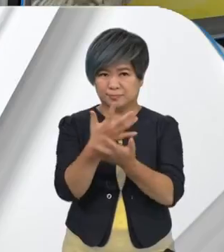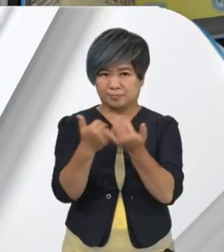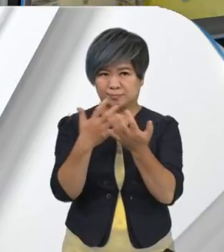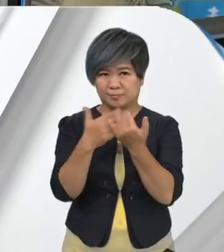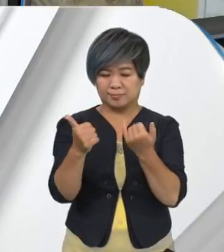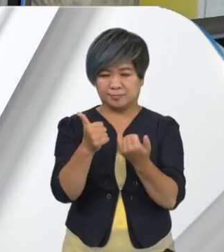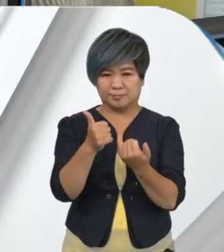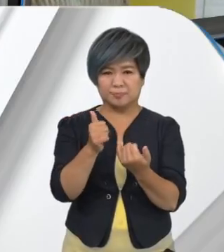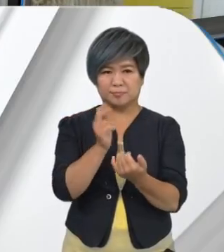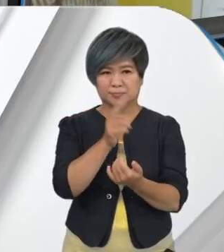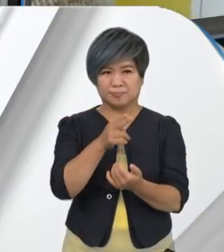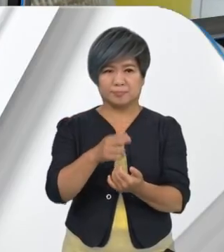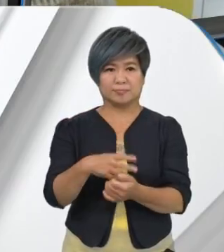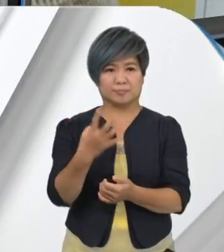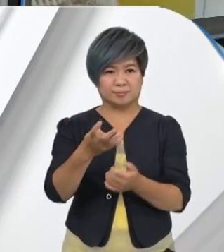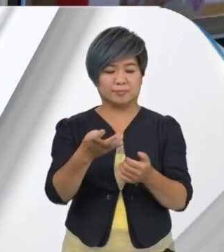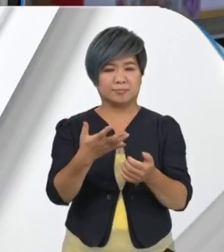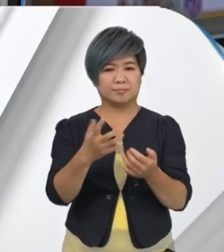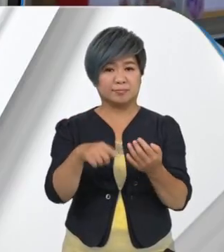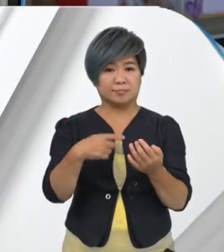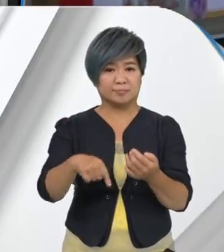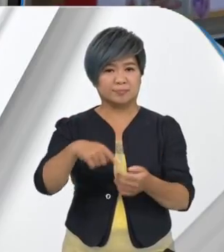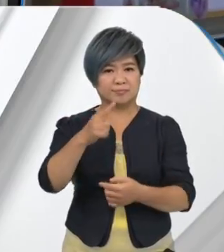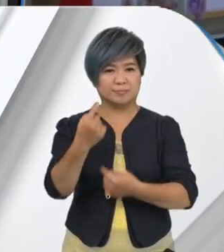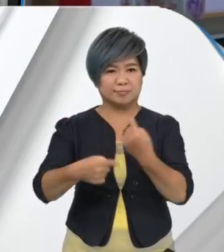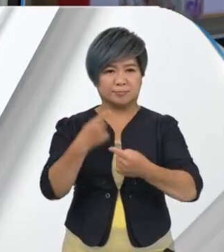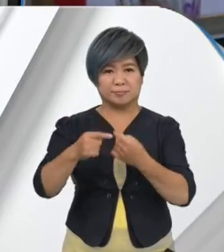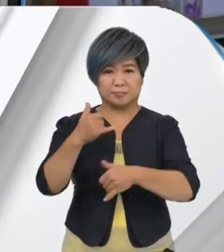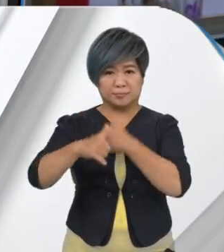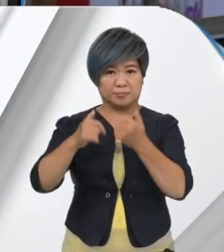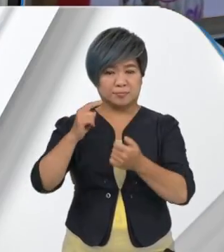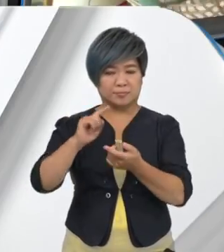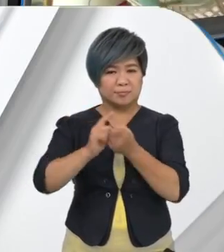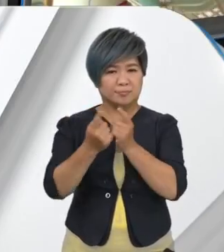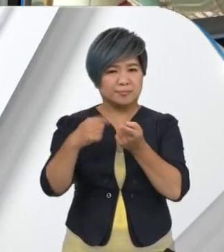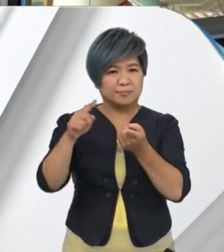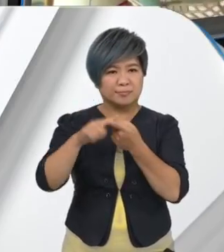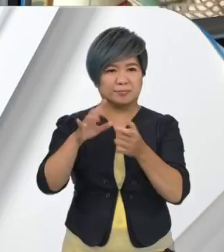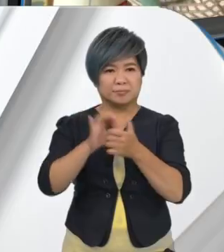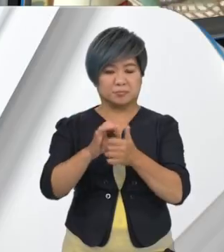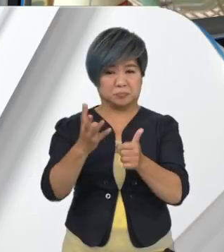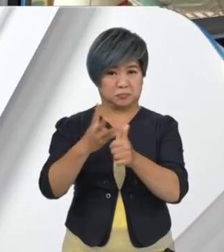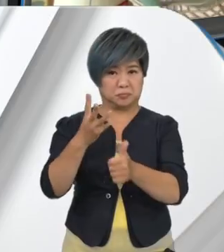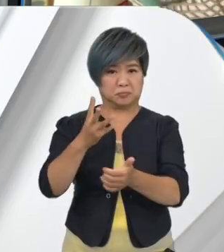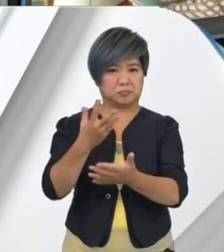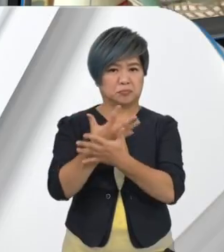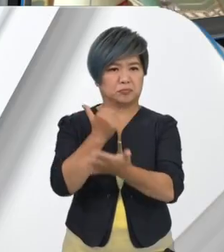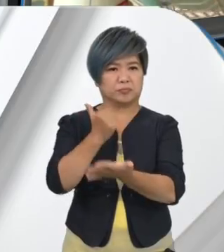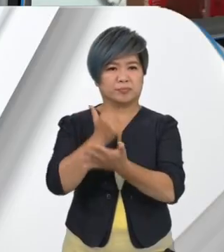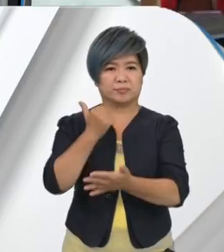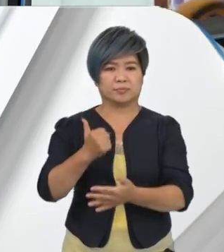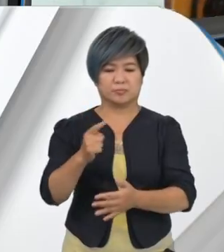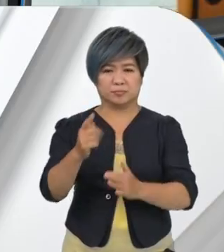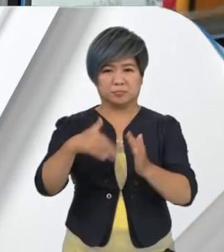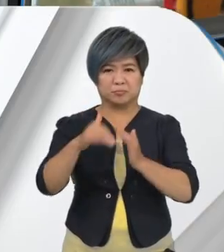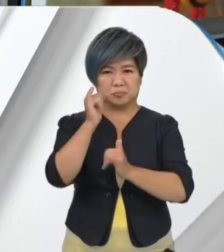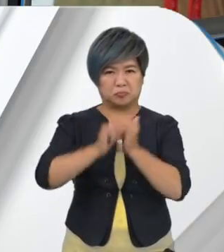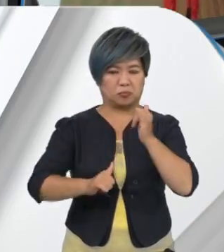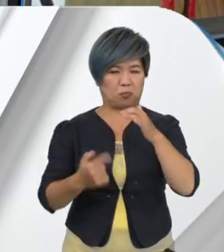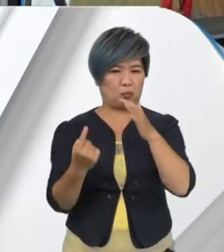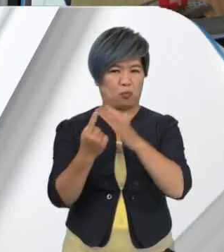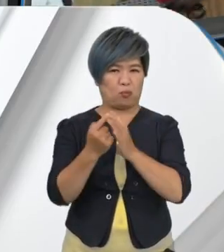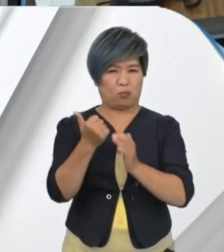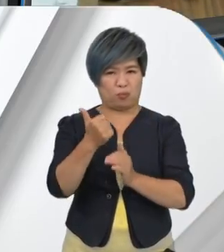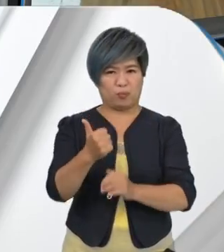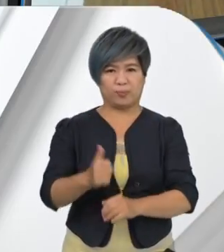了四个来参加，拿到了省份的人文科学课第三名的好成绩，是几个学校有史以来